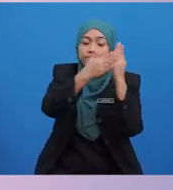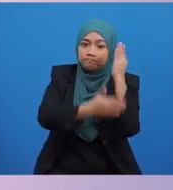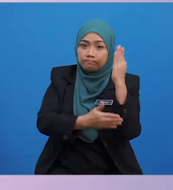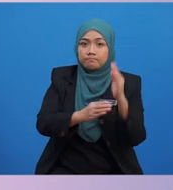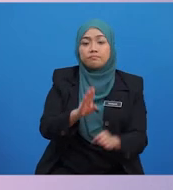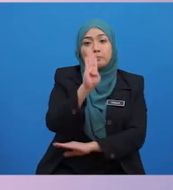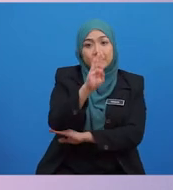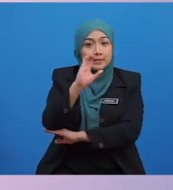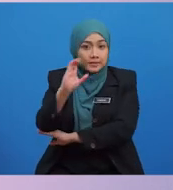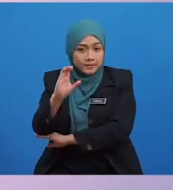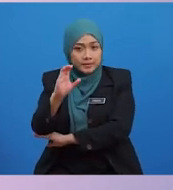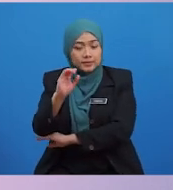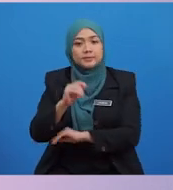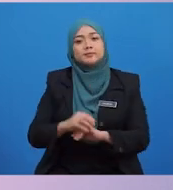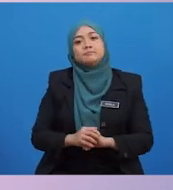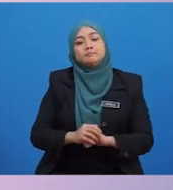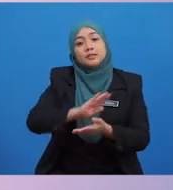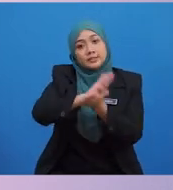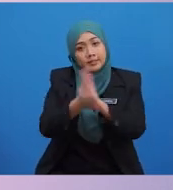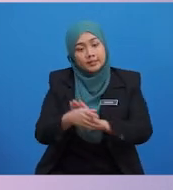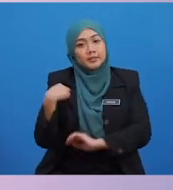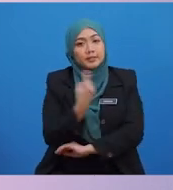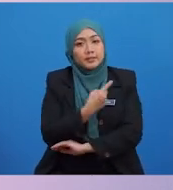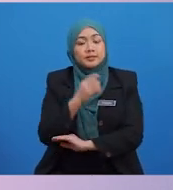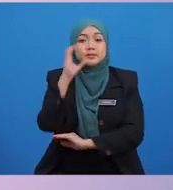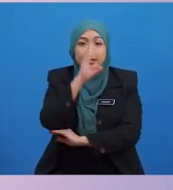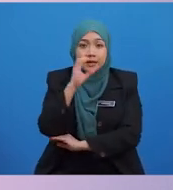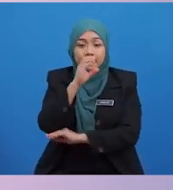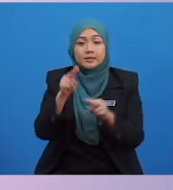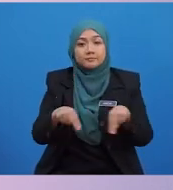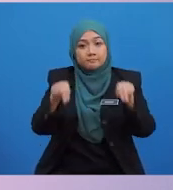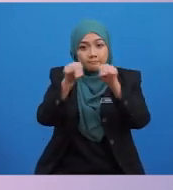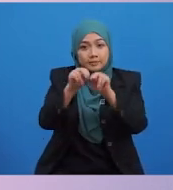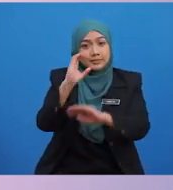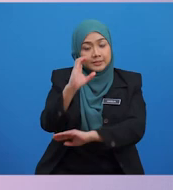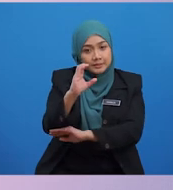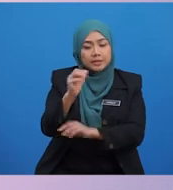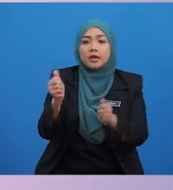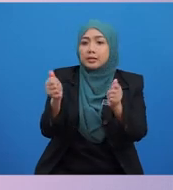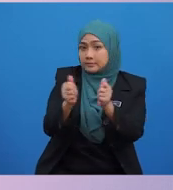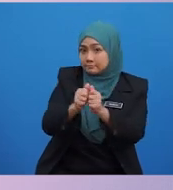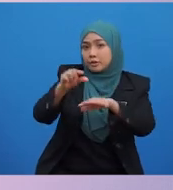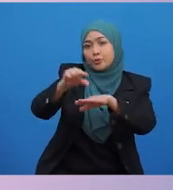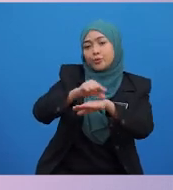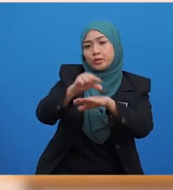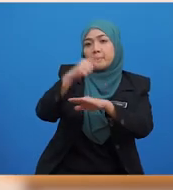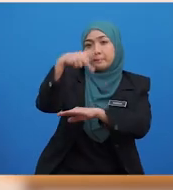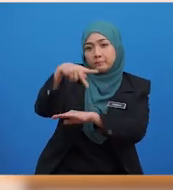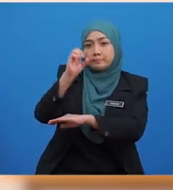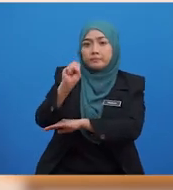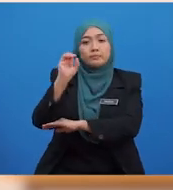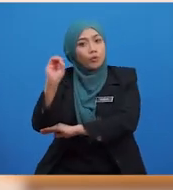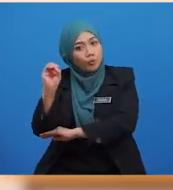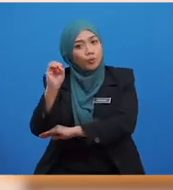boleh mencari nilai bagi sudut C dengan menggunakan petua sinus seterusnya murid-murid